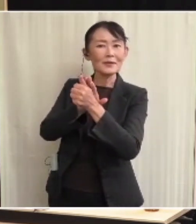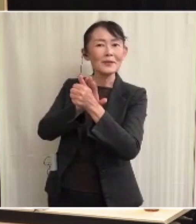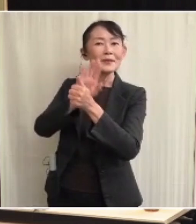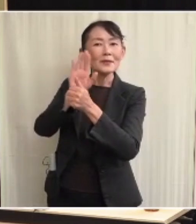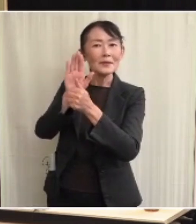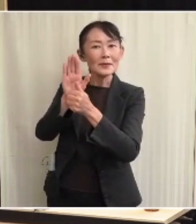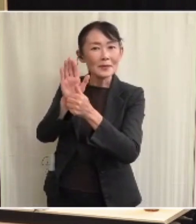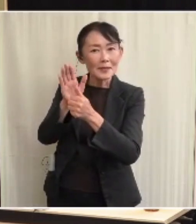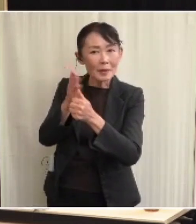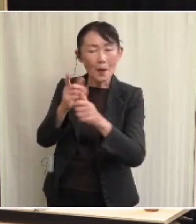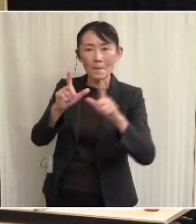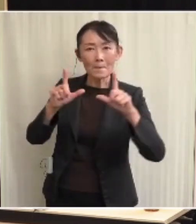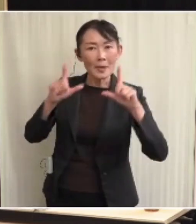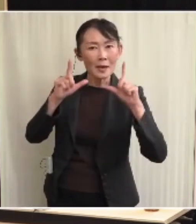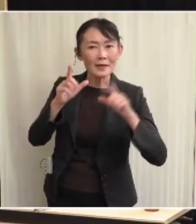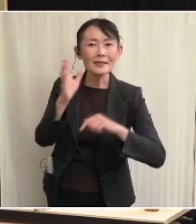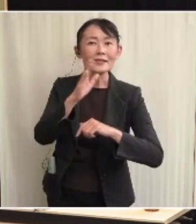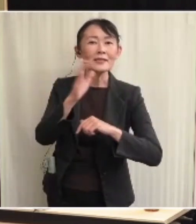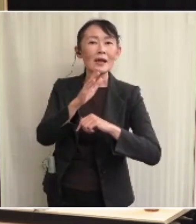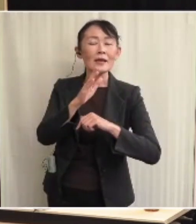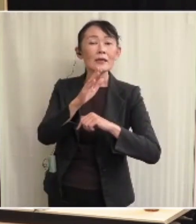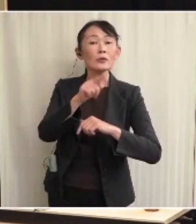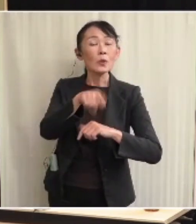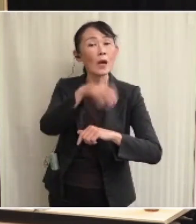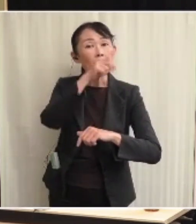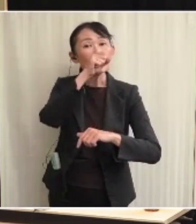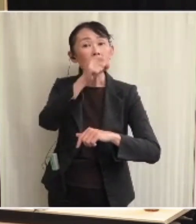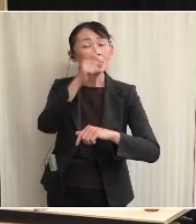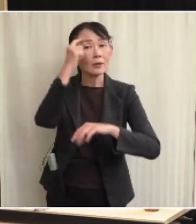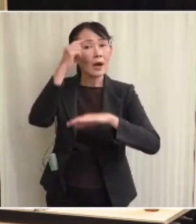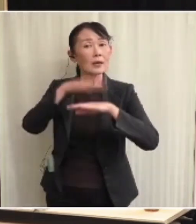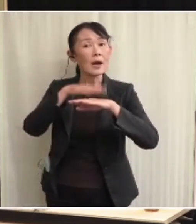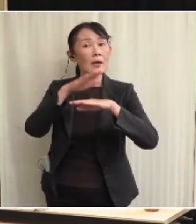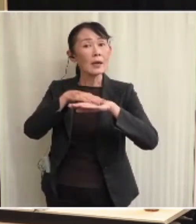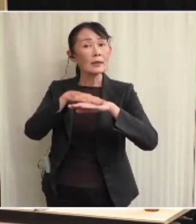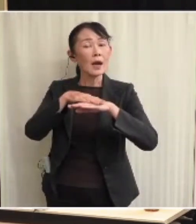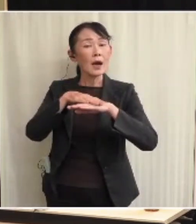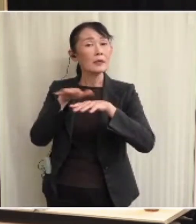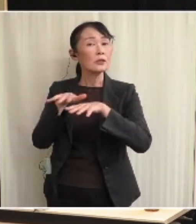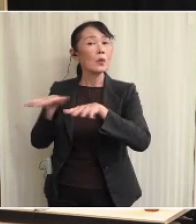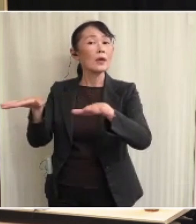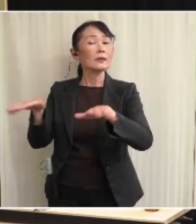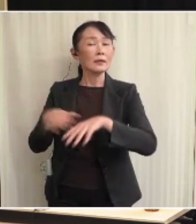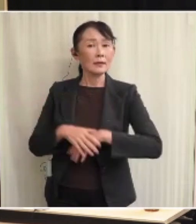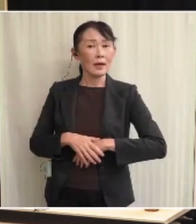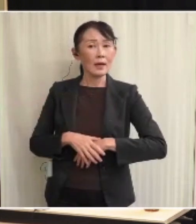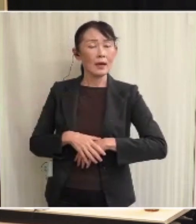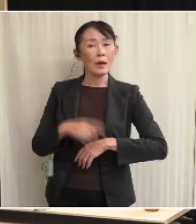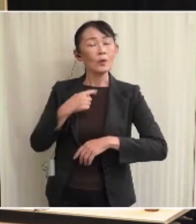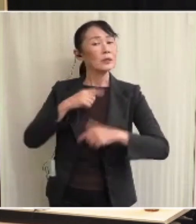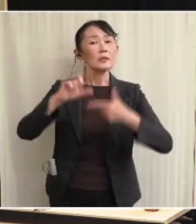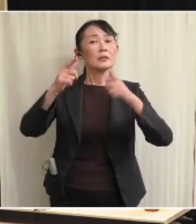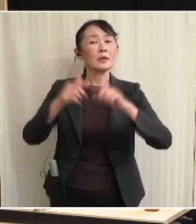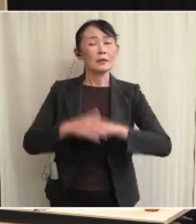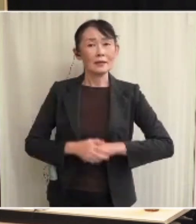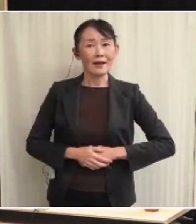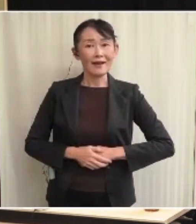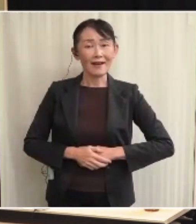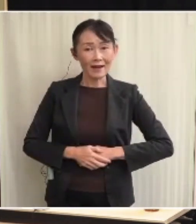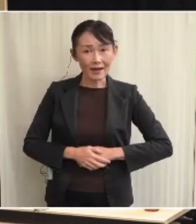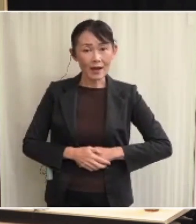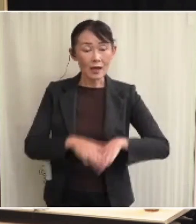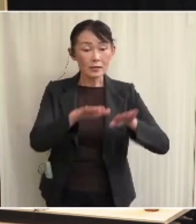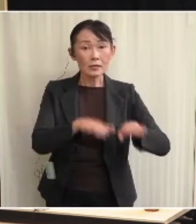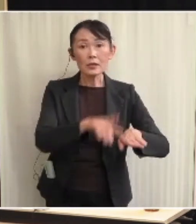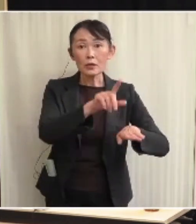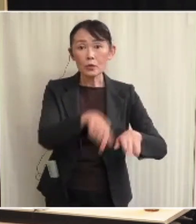が推薦される作品が多かったです。だけど、私の中ではいやそんなことないな、特に小さい頃は男